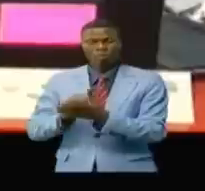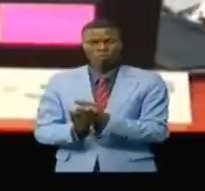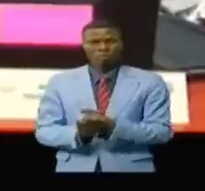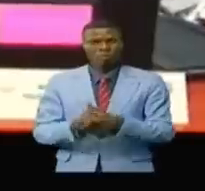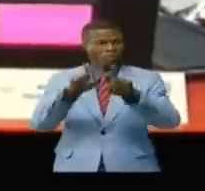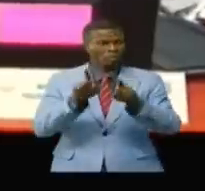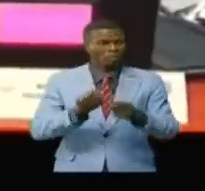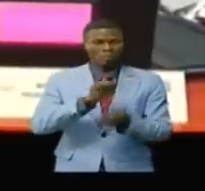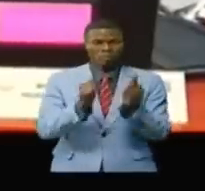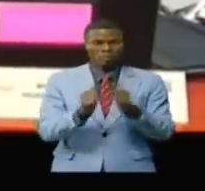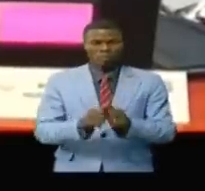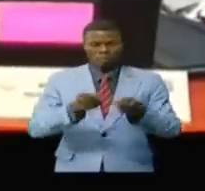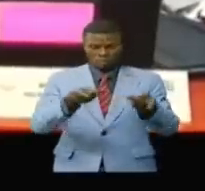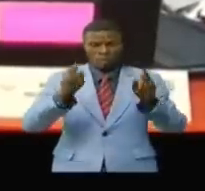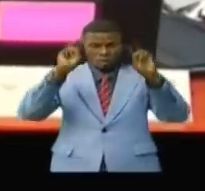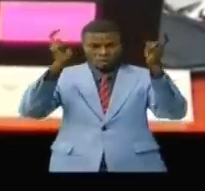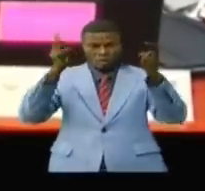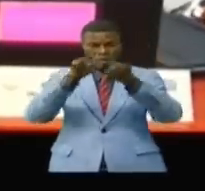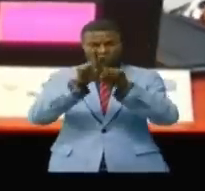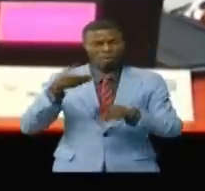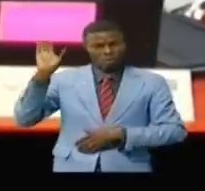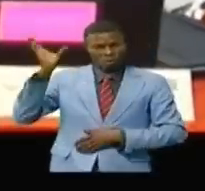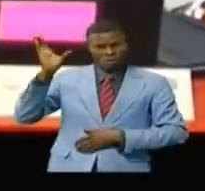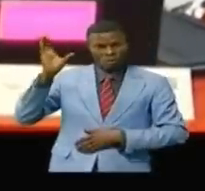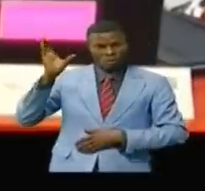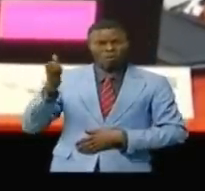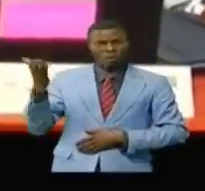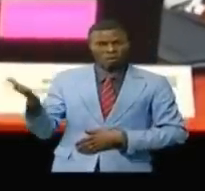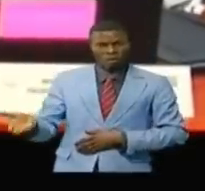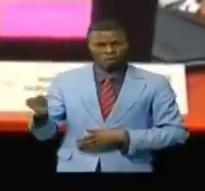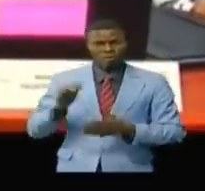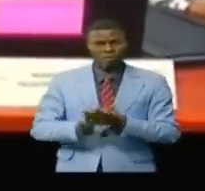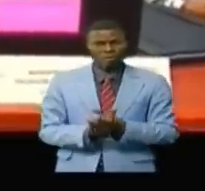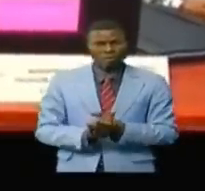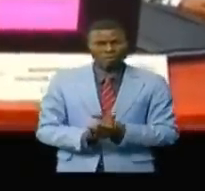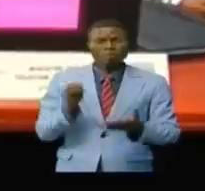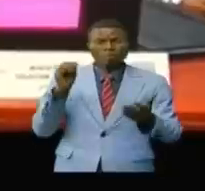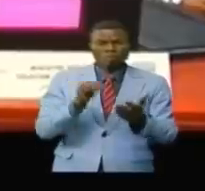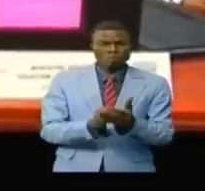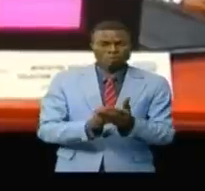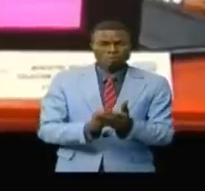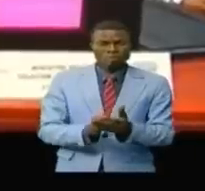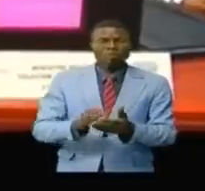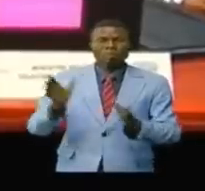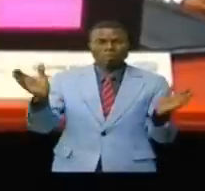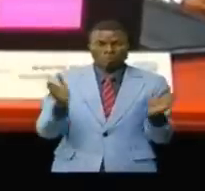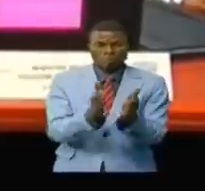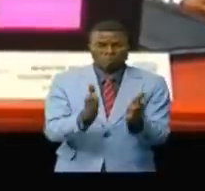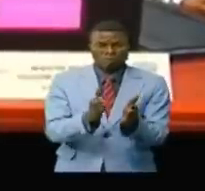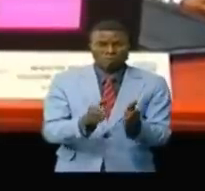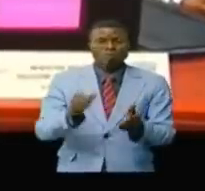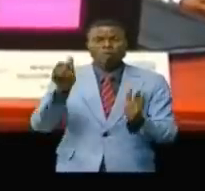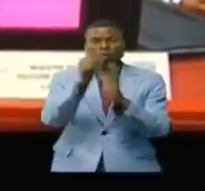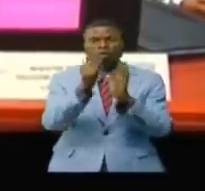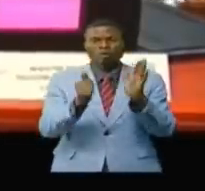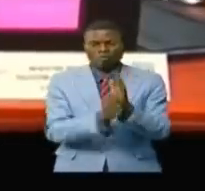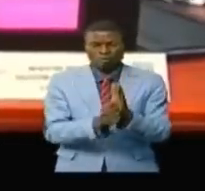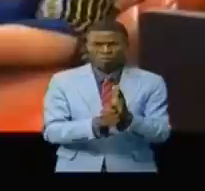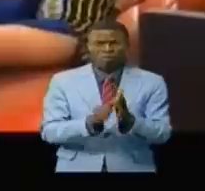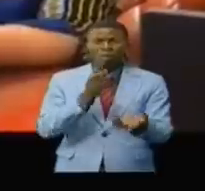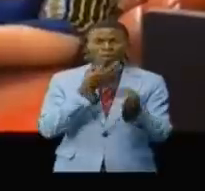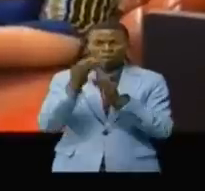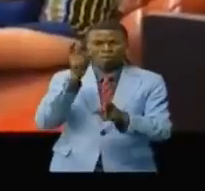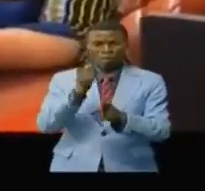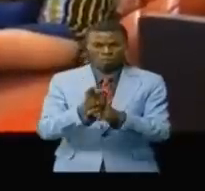D'autre part, en terres urbaines et terres rurales, d'autre part. Outre la réécriture de certains articles pour besoin de